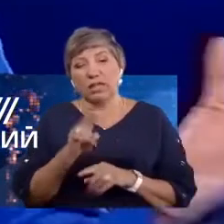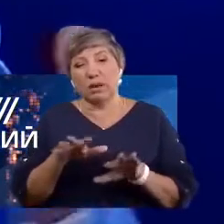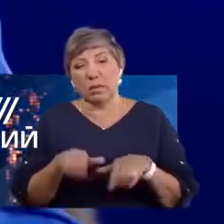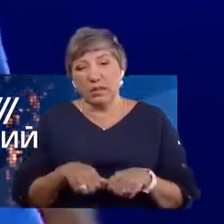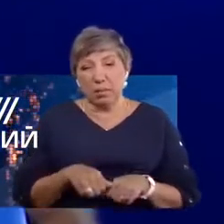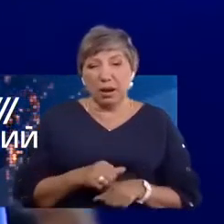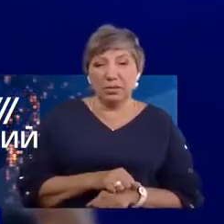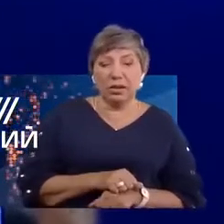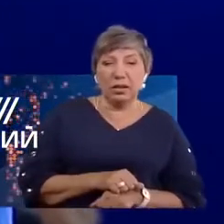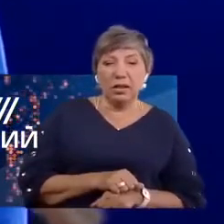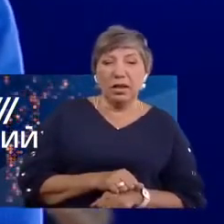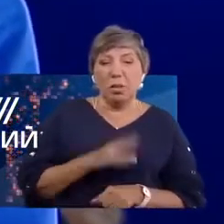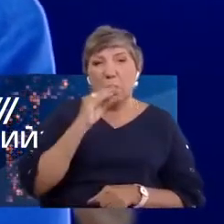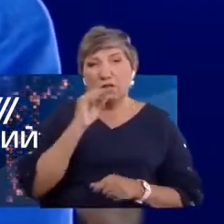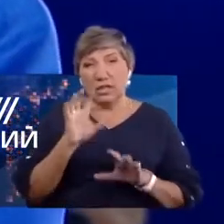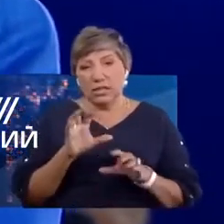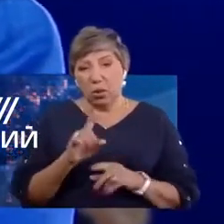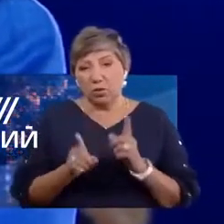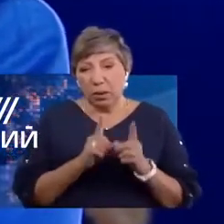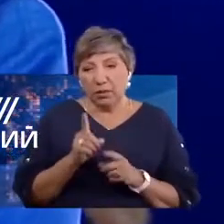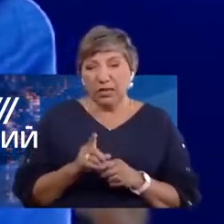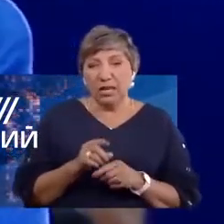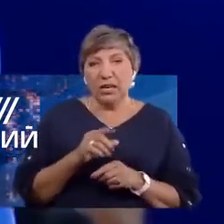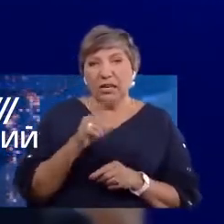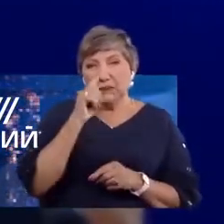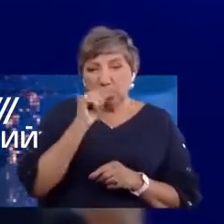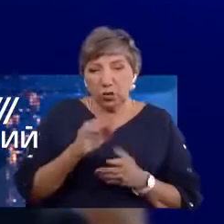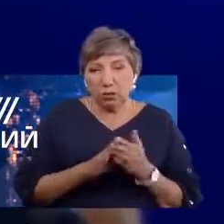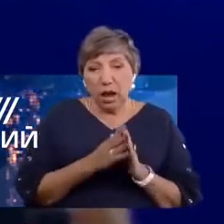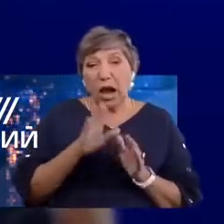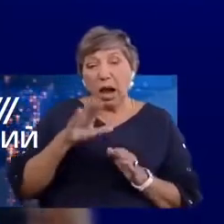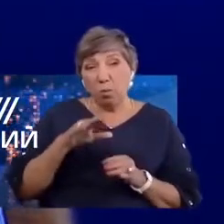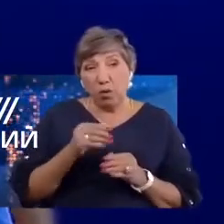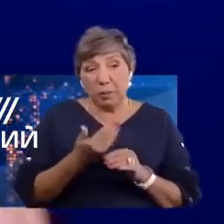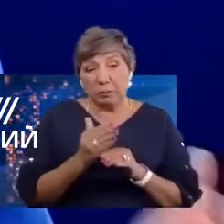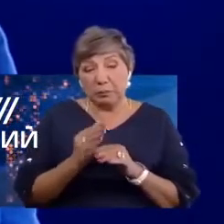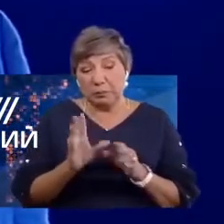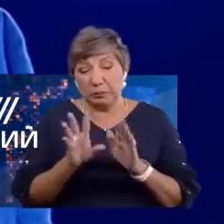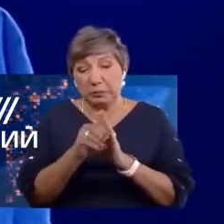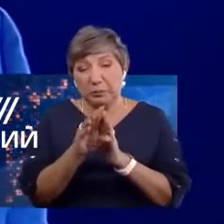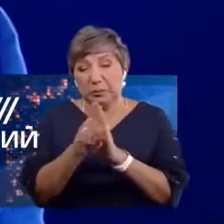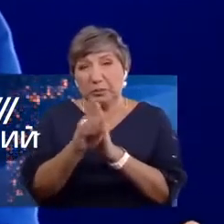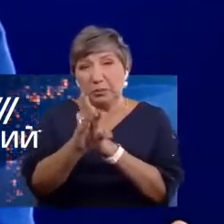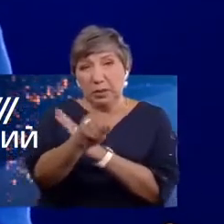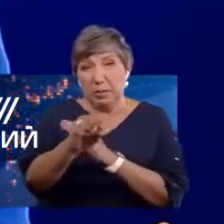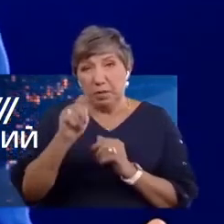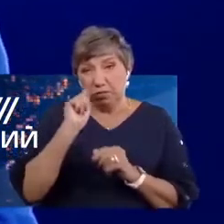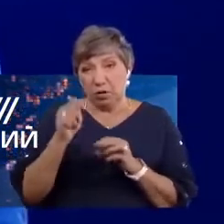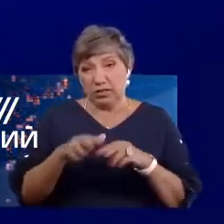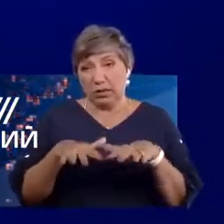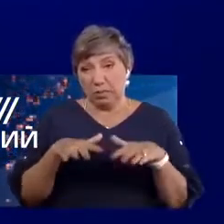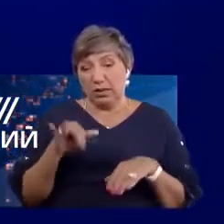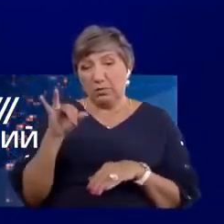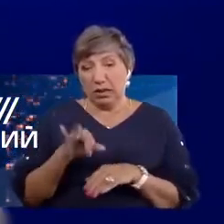українські, мовний закон поміняти, з Путіним домовитися. Але потім вони будуть це впроваджувати в українському парламенті.